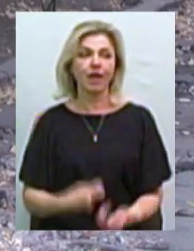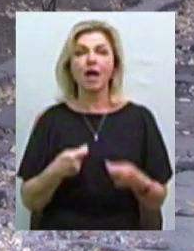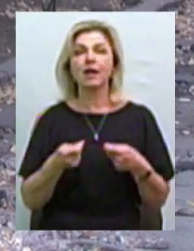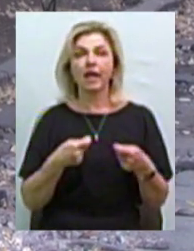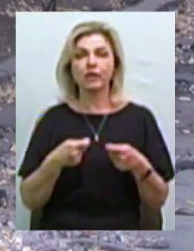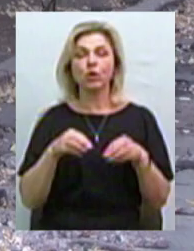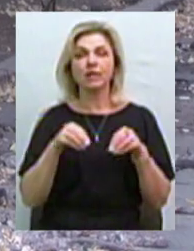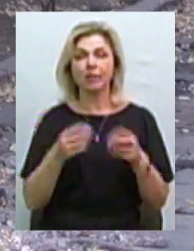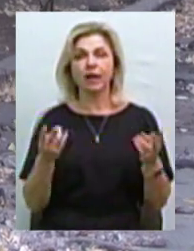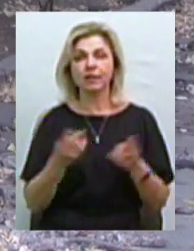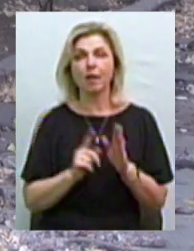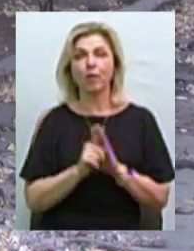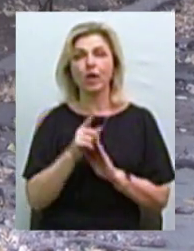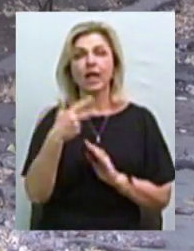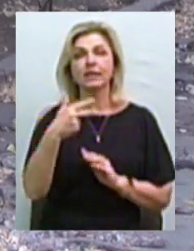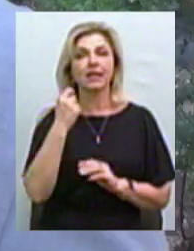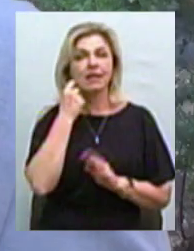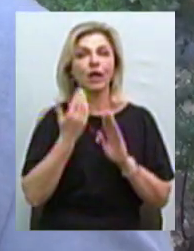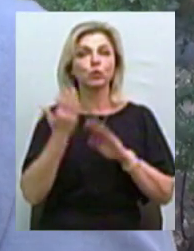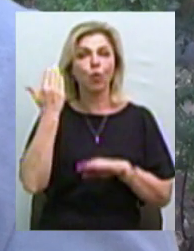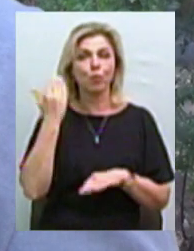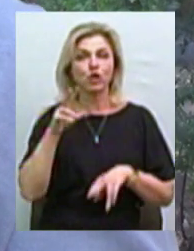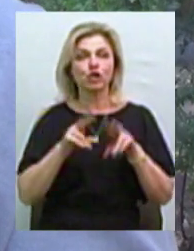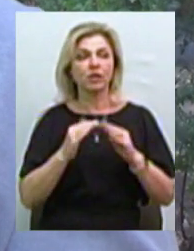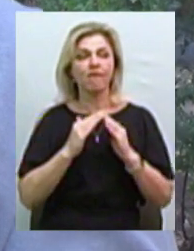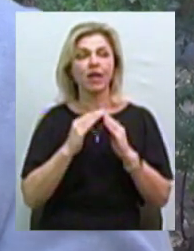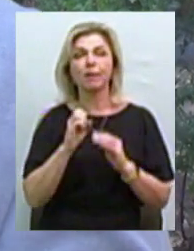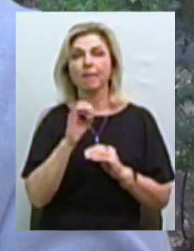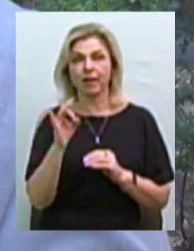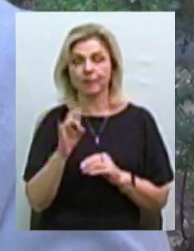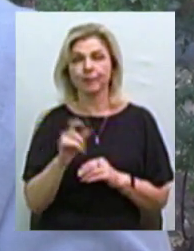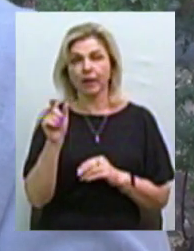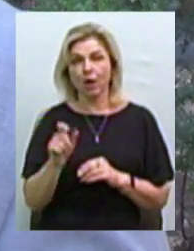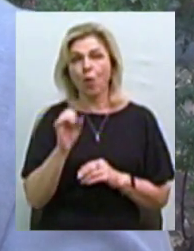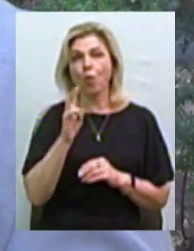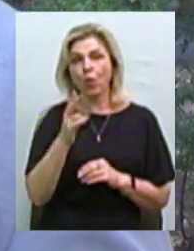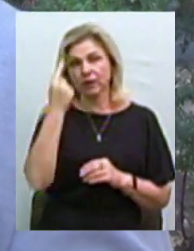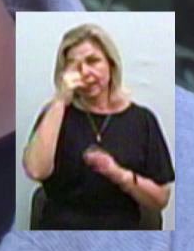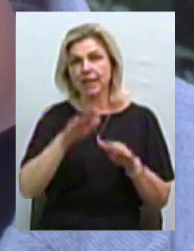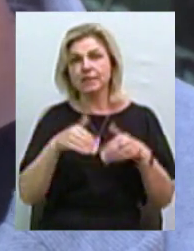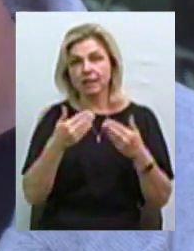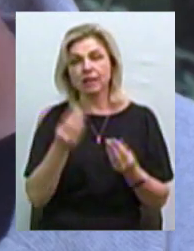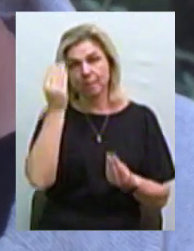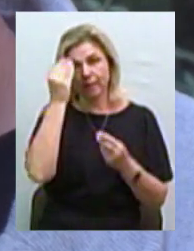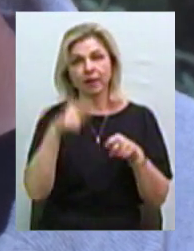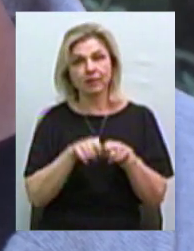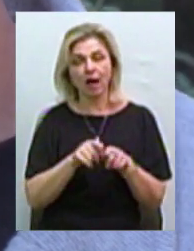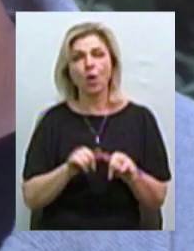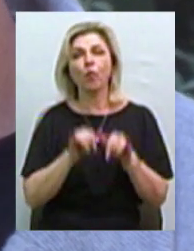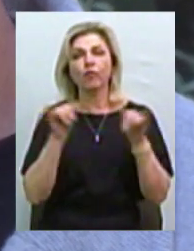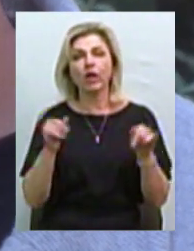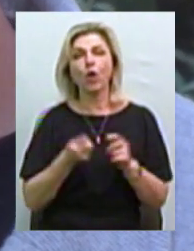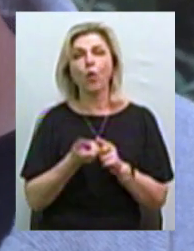треба було впроваджувати ще 30 років тому, вважає фермер Руслан Народа. Він трактує ініціативу уряду так: збільшиться кількість